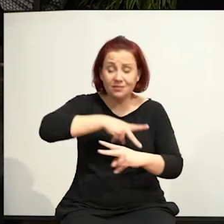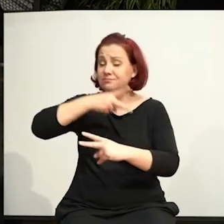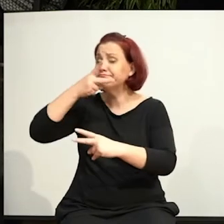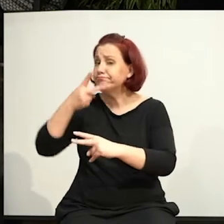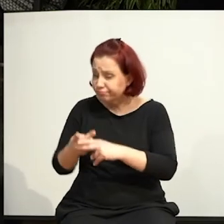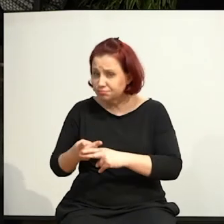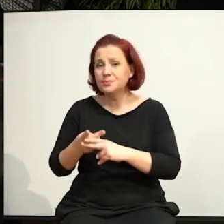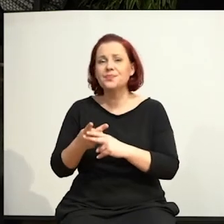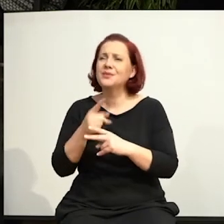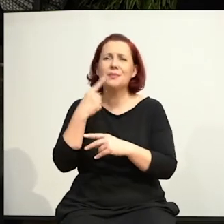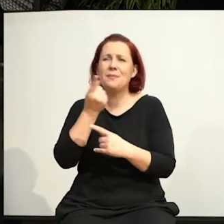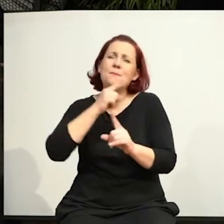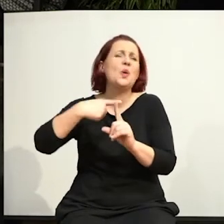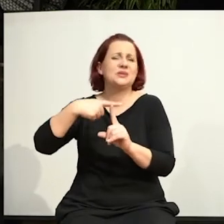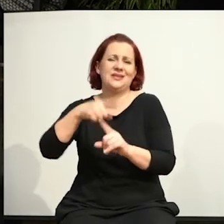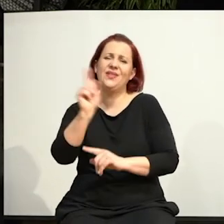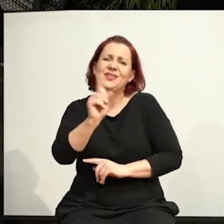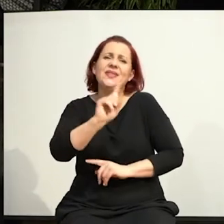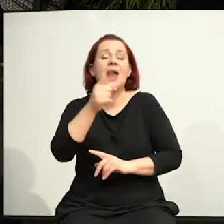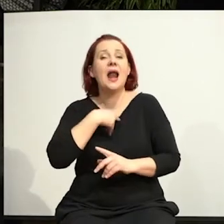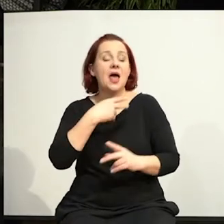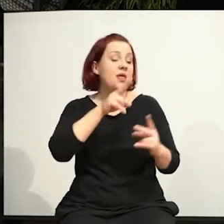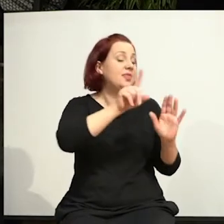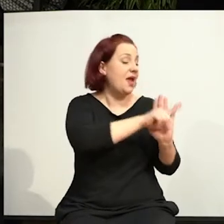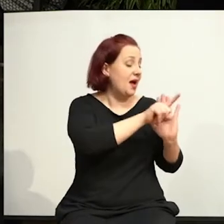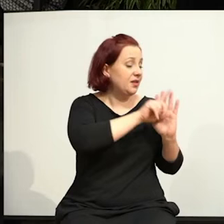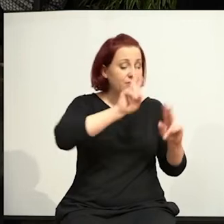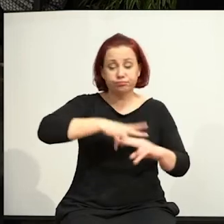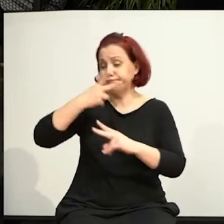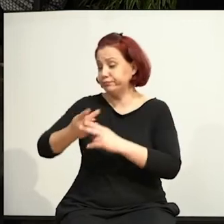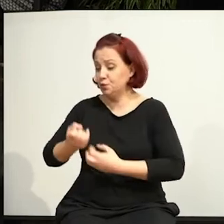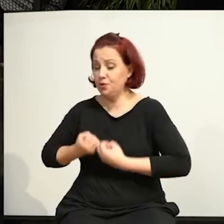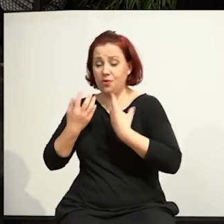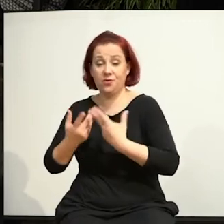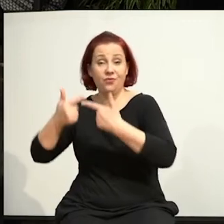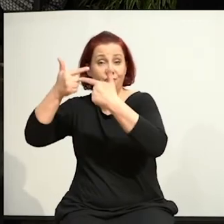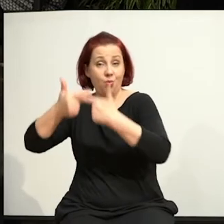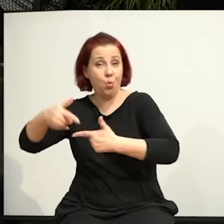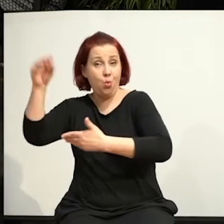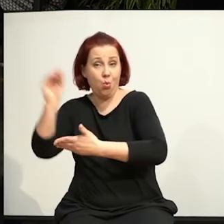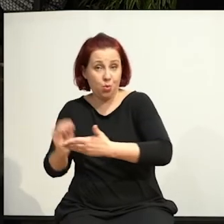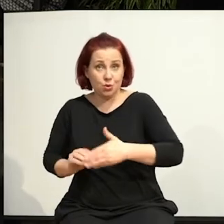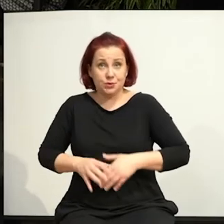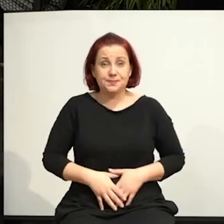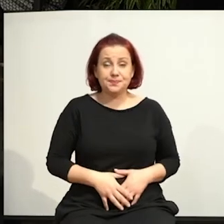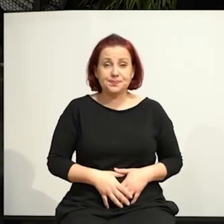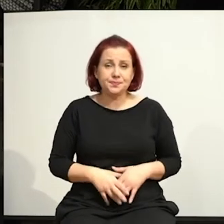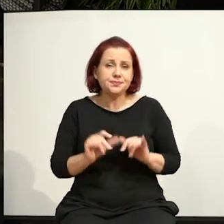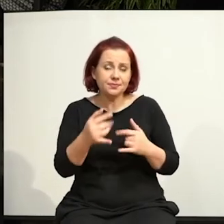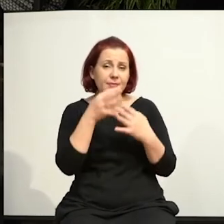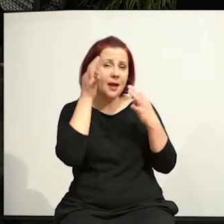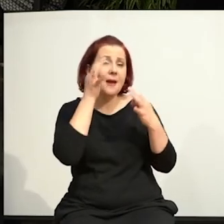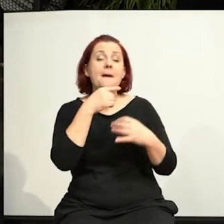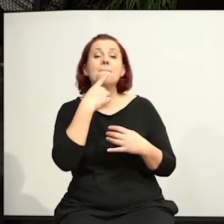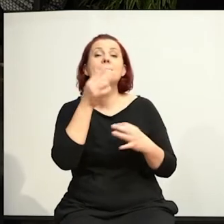Nie powiedziałbym pozytywne, tylko na po prostu twórcze, tak? To on rzeczywiście jak tutaj pani mówiła o wieszczu,